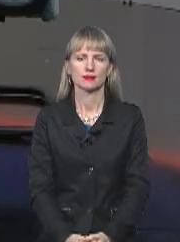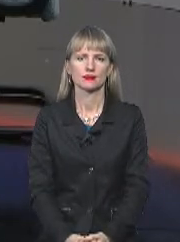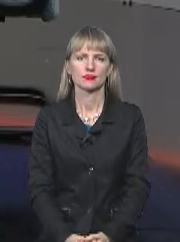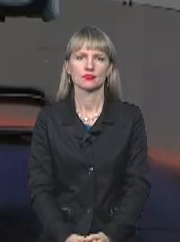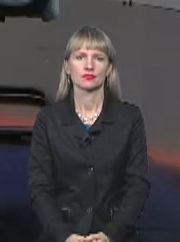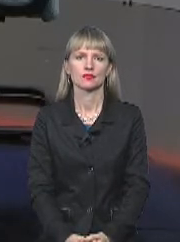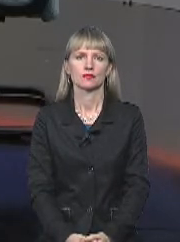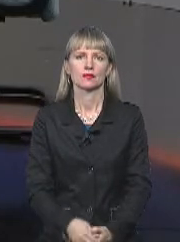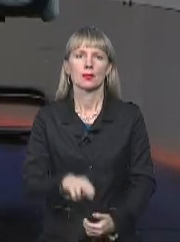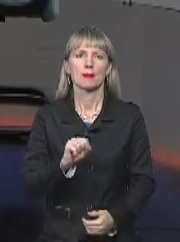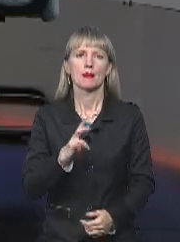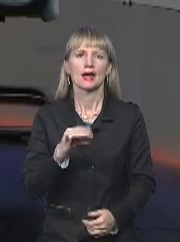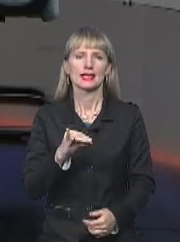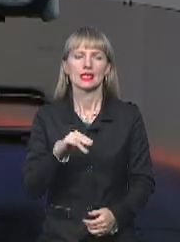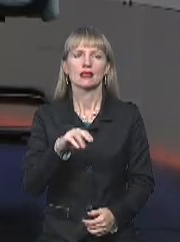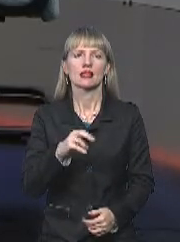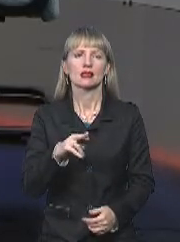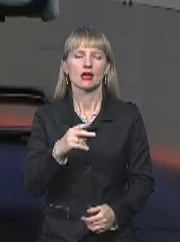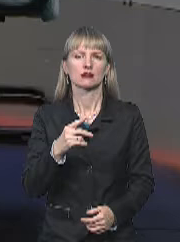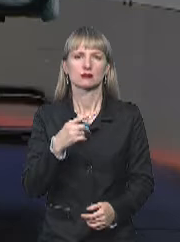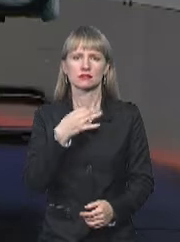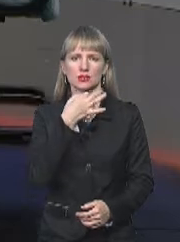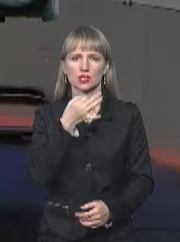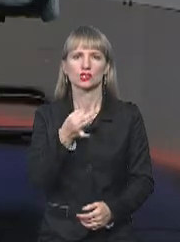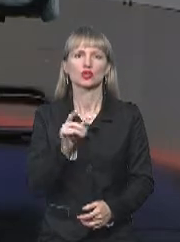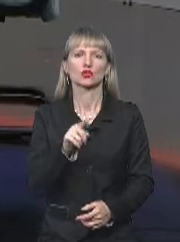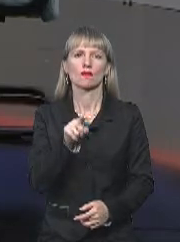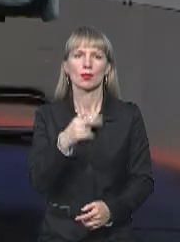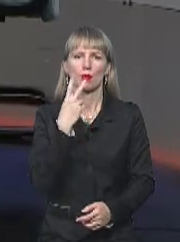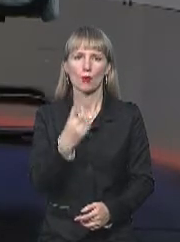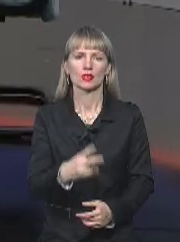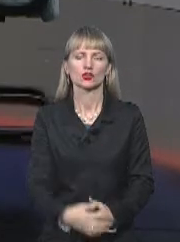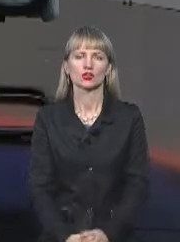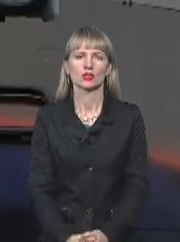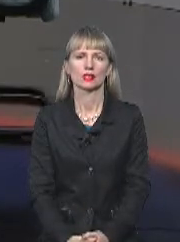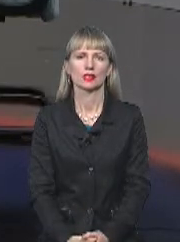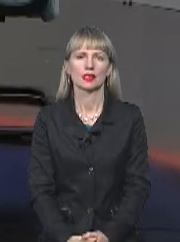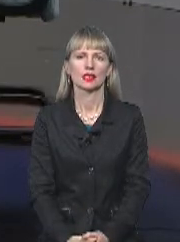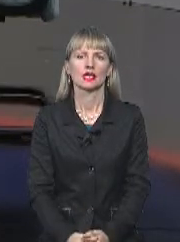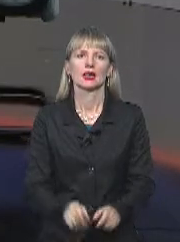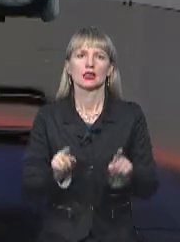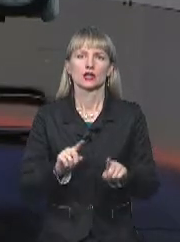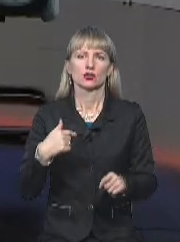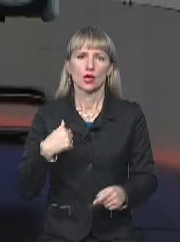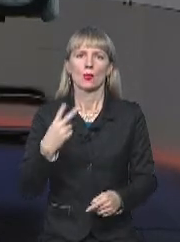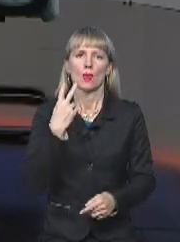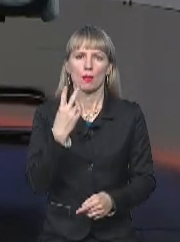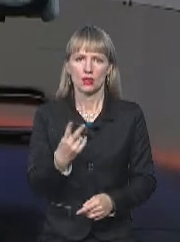Пані Тетяна, я прошу вас, прокоментуйте те, що ви побачили. Ну, я те, що побачила,